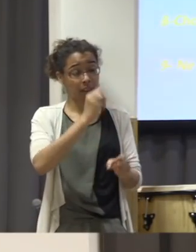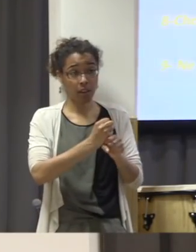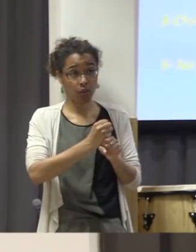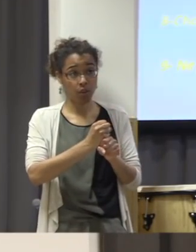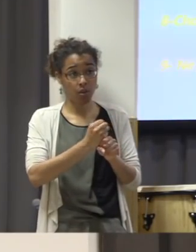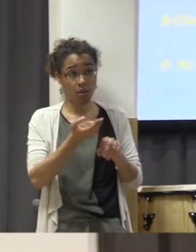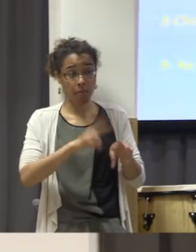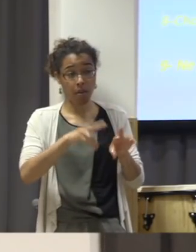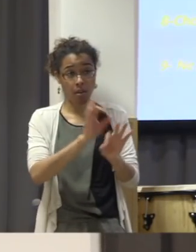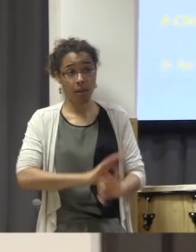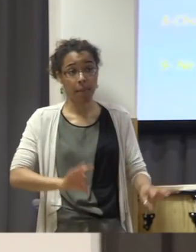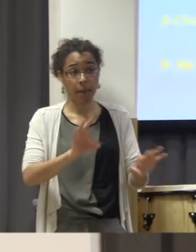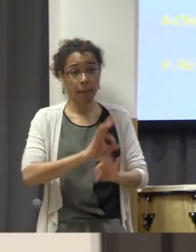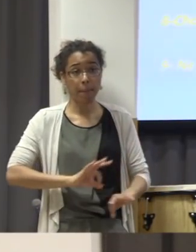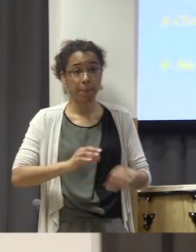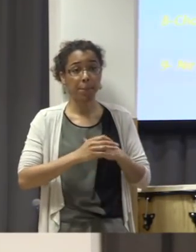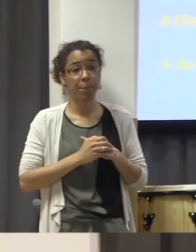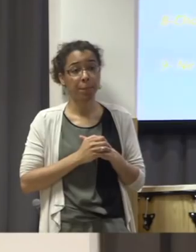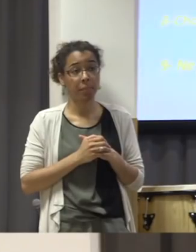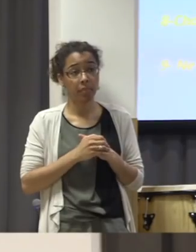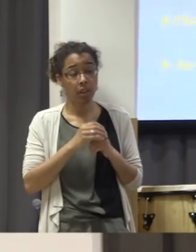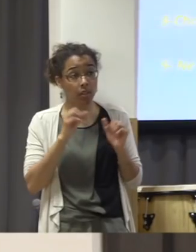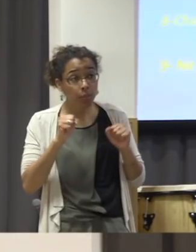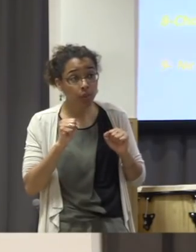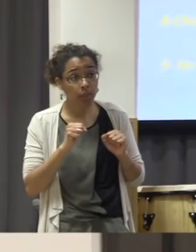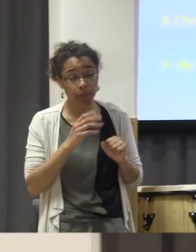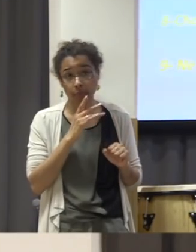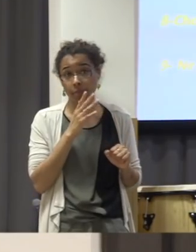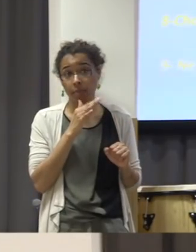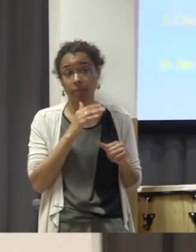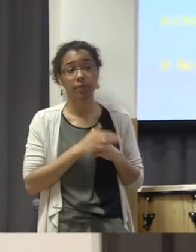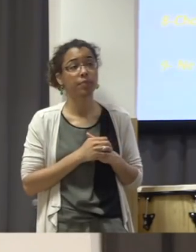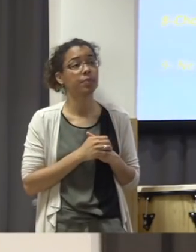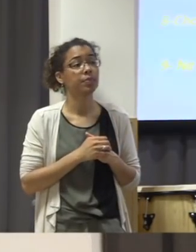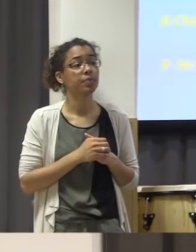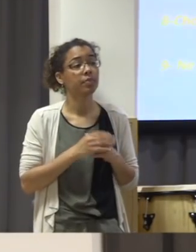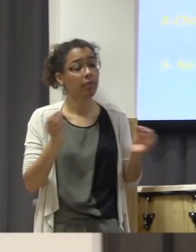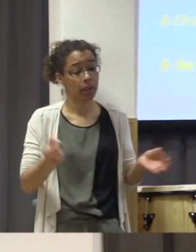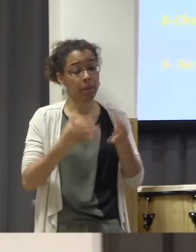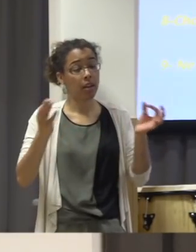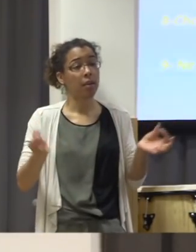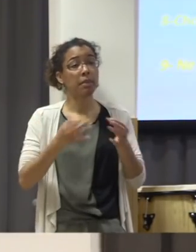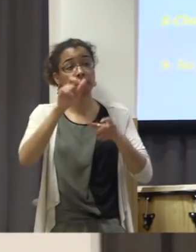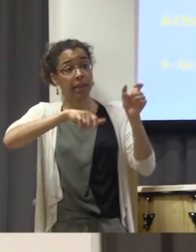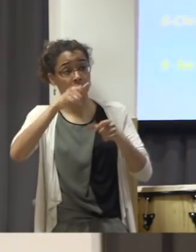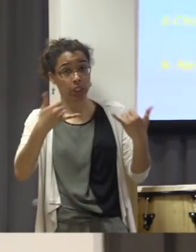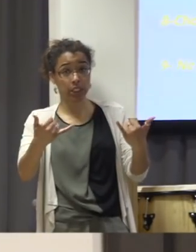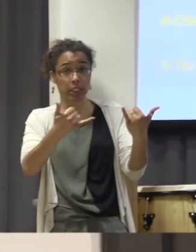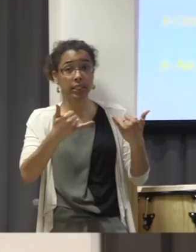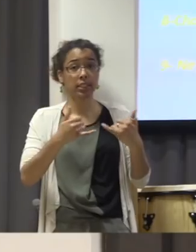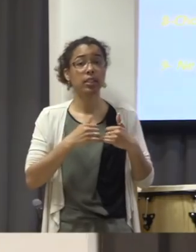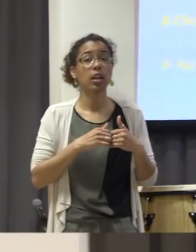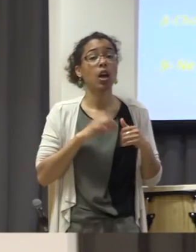sont pas morts. Est-ce possible? Non. Certains d'entre vous, aujourd'hui, on peut